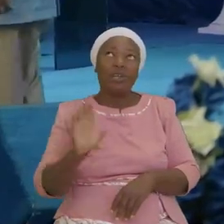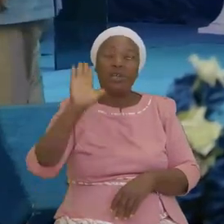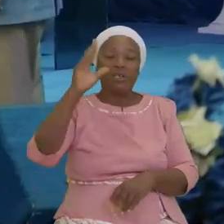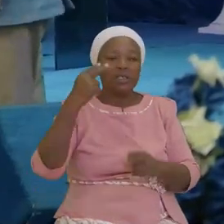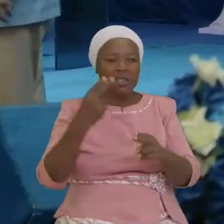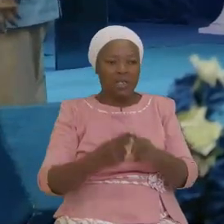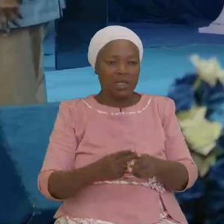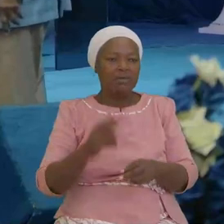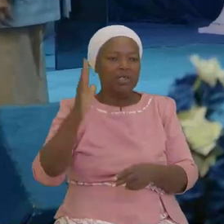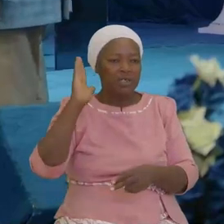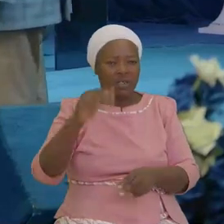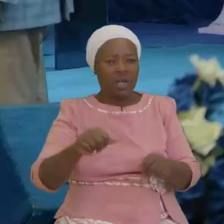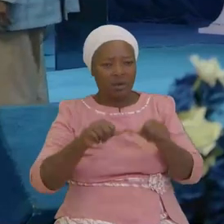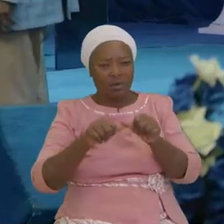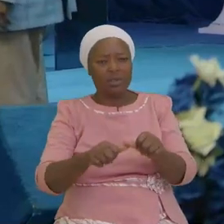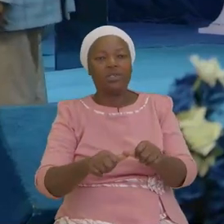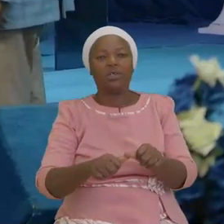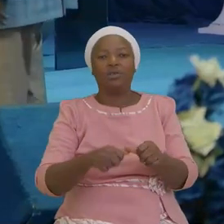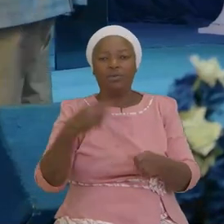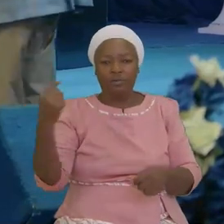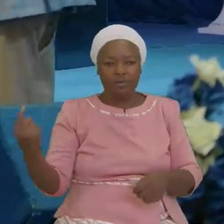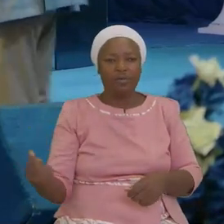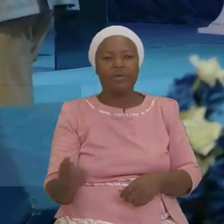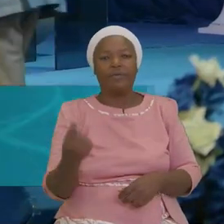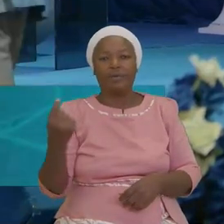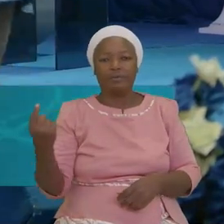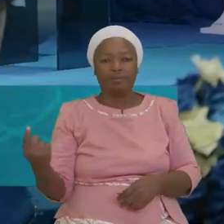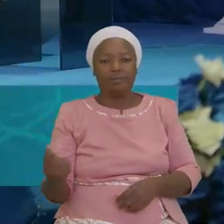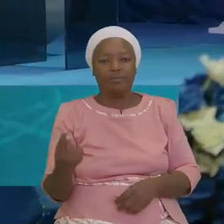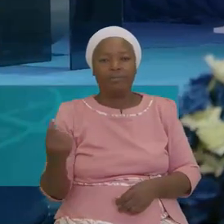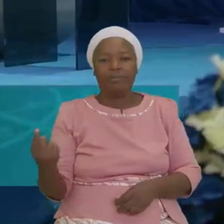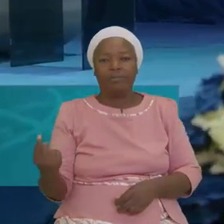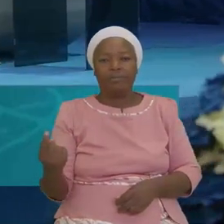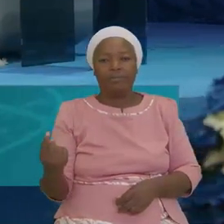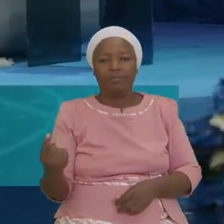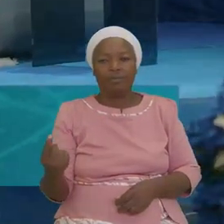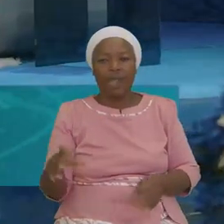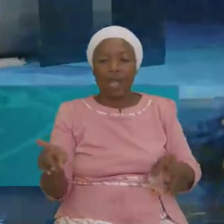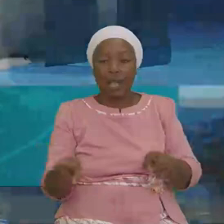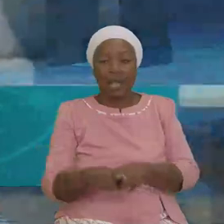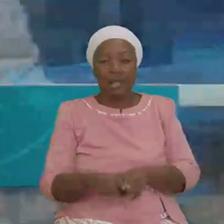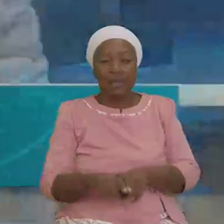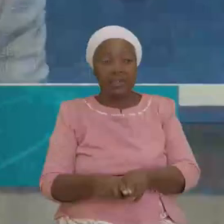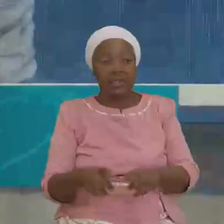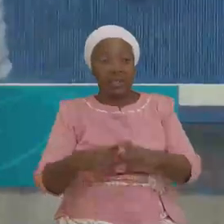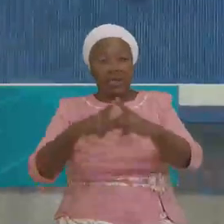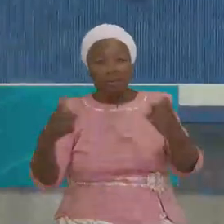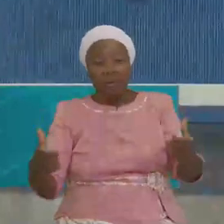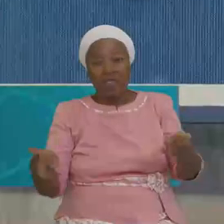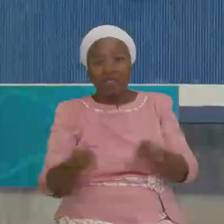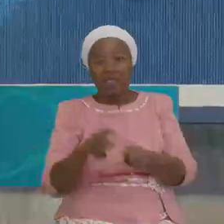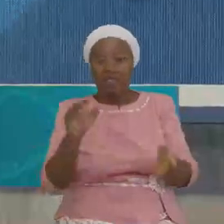dit, verset 17 dit, son nom subsistera toujours.